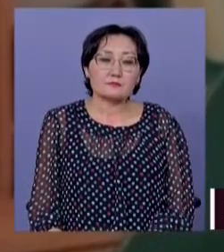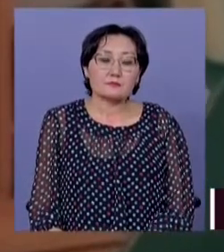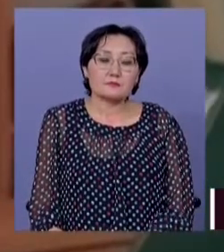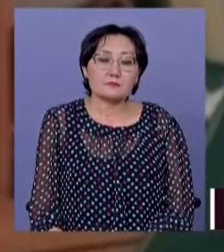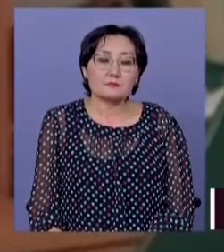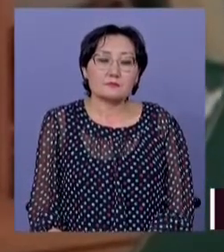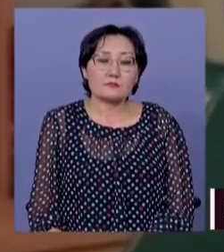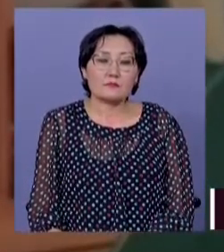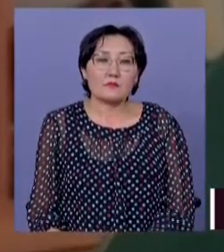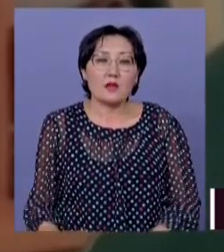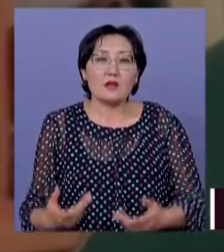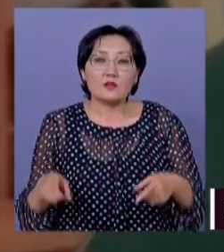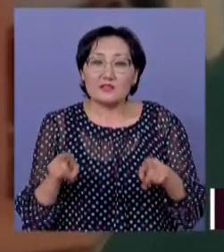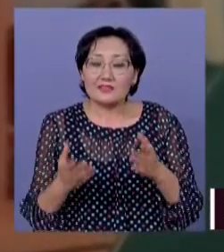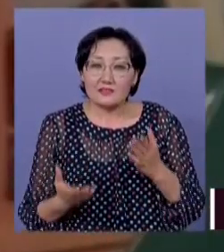Сала өмір